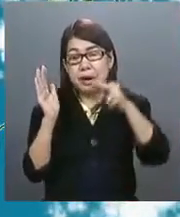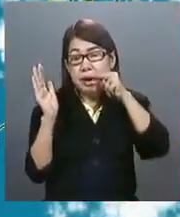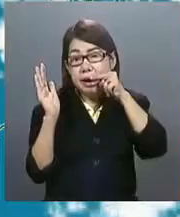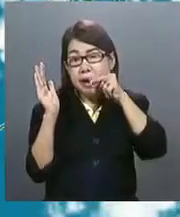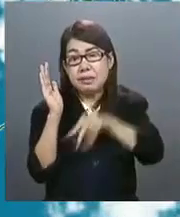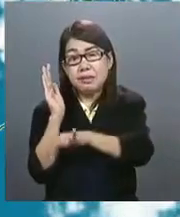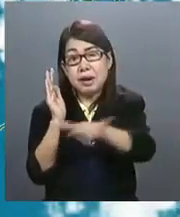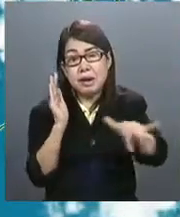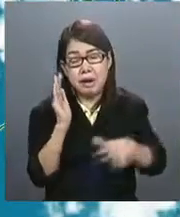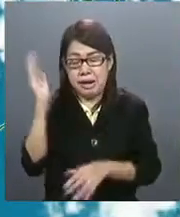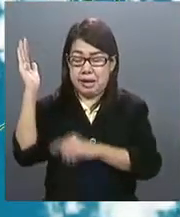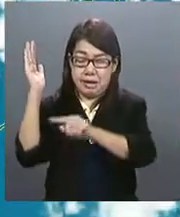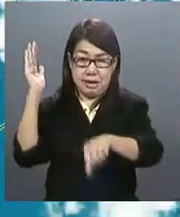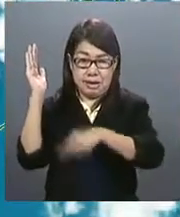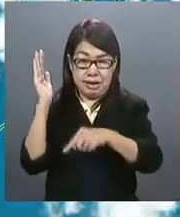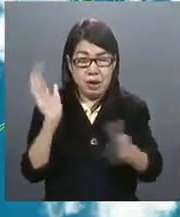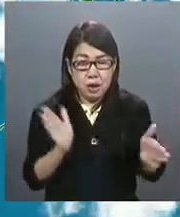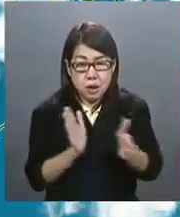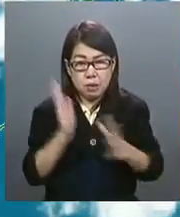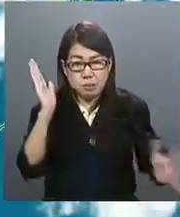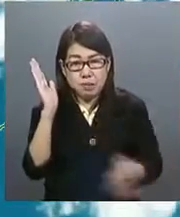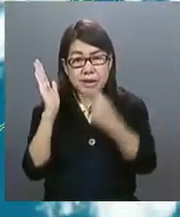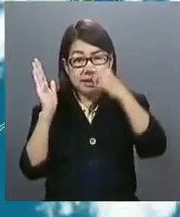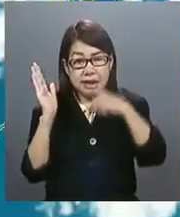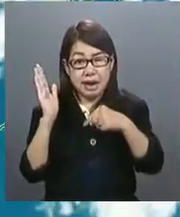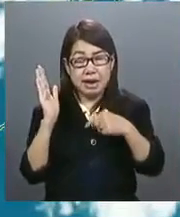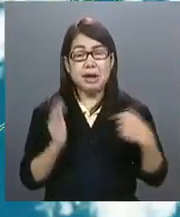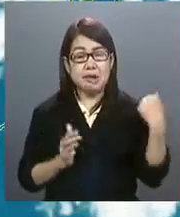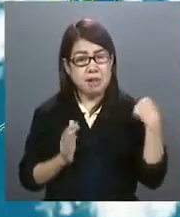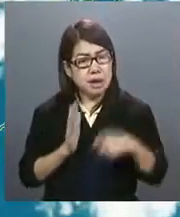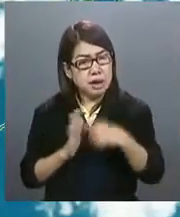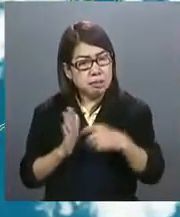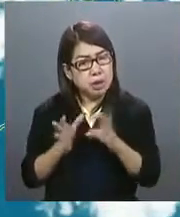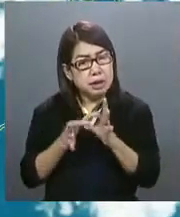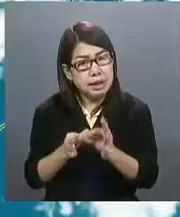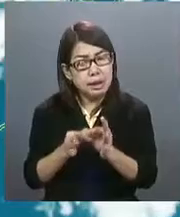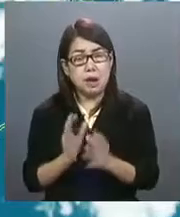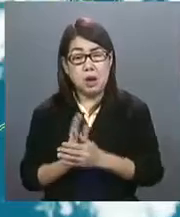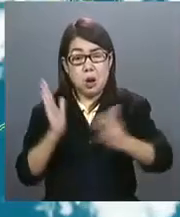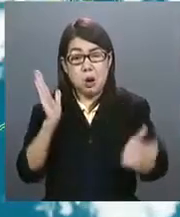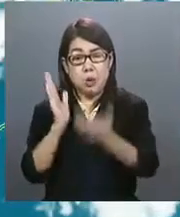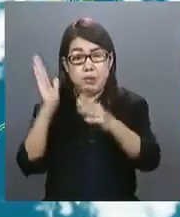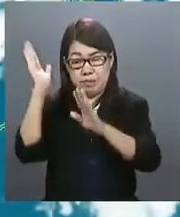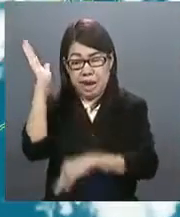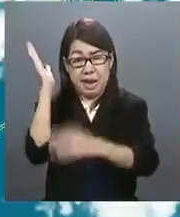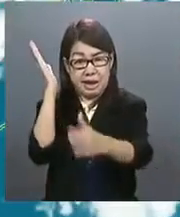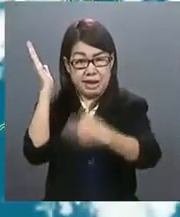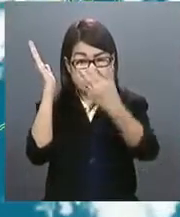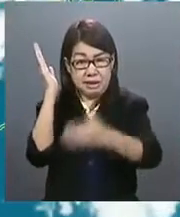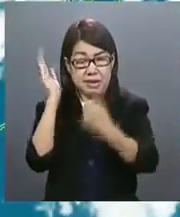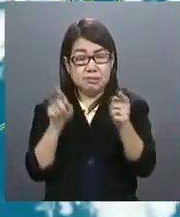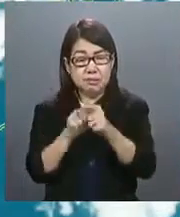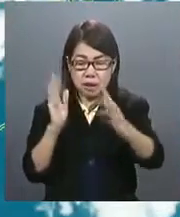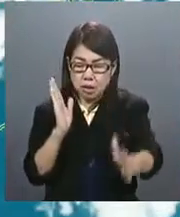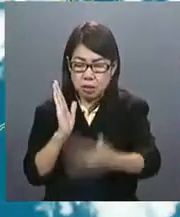ลอันดามันตอนบนและประเทศไทยนอกจากนี้ก็ยังมีปัจจัยที่ส่งผลเพิ่มขึ้นมาก็คือลมตะวันออกเฉียงใต้ที่พัดเข้ามาปกคลุมบริเวณภาคอีสานภาคต